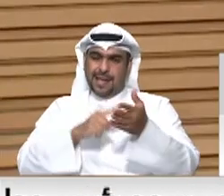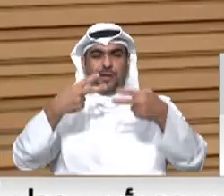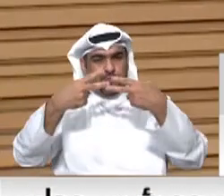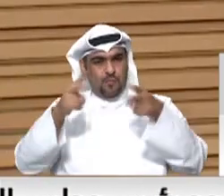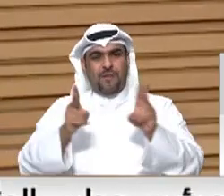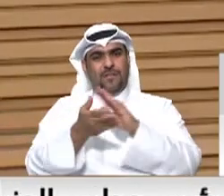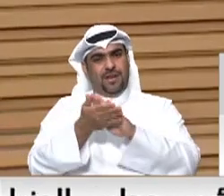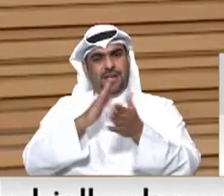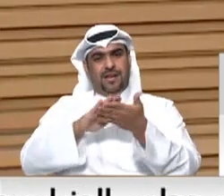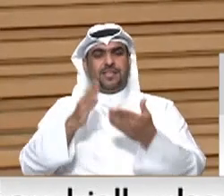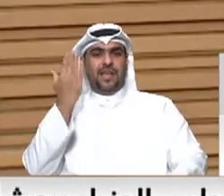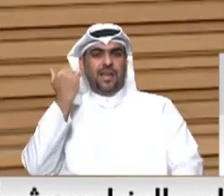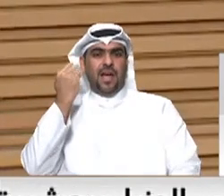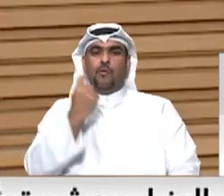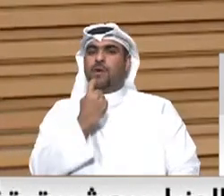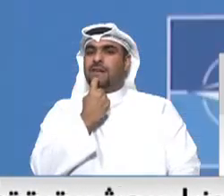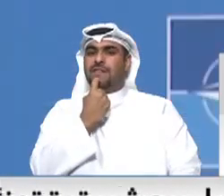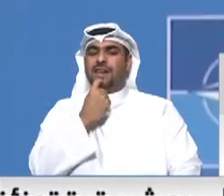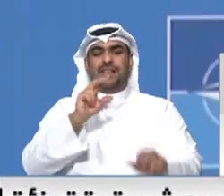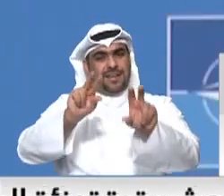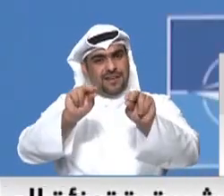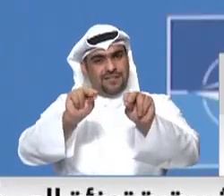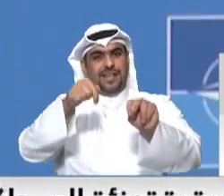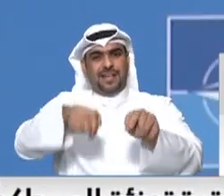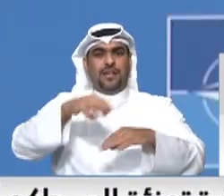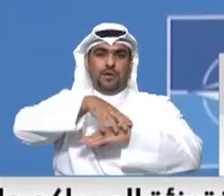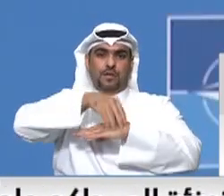فعلت مع فنلندا سابقا.